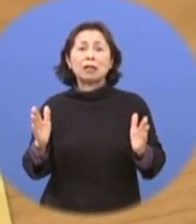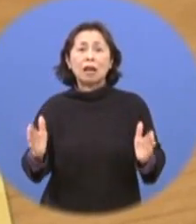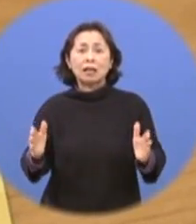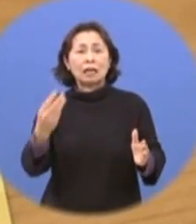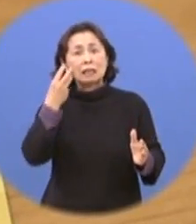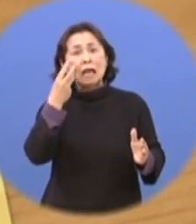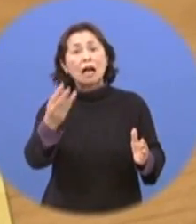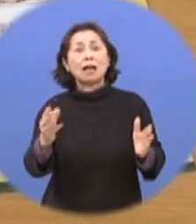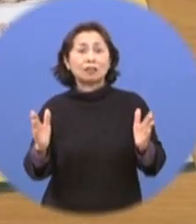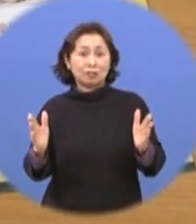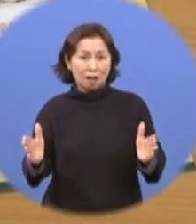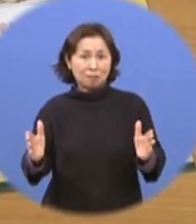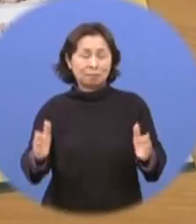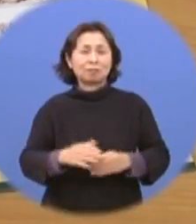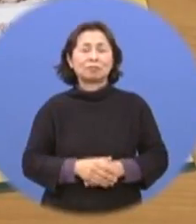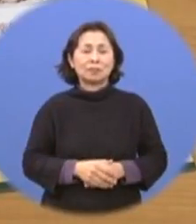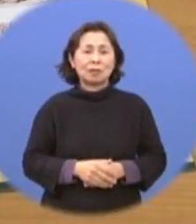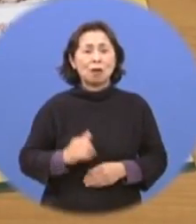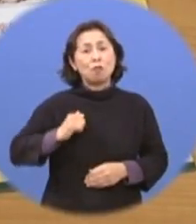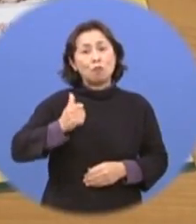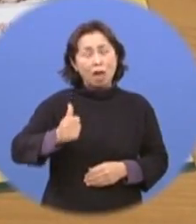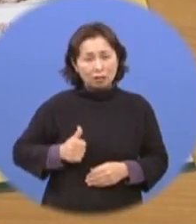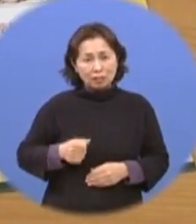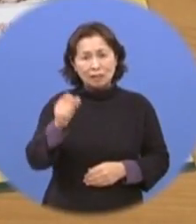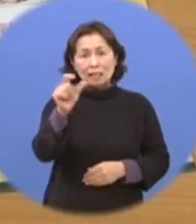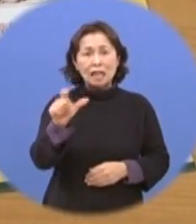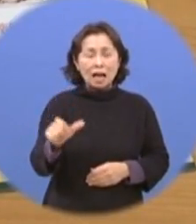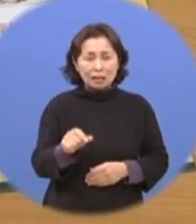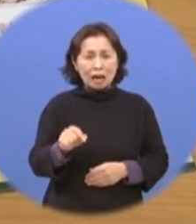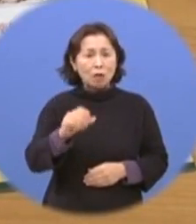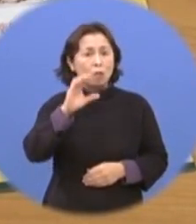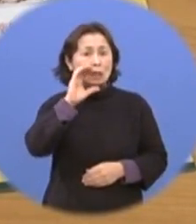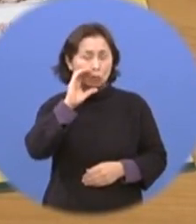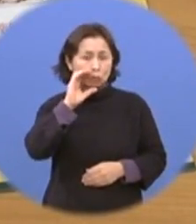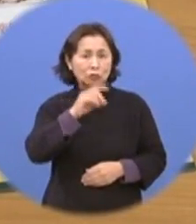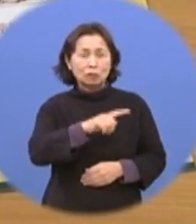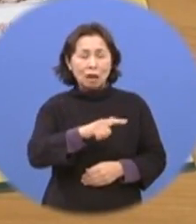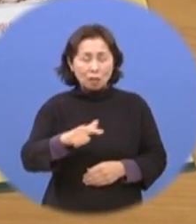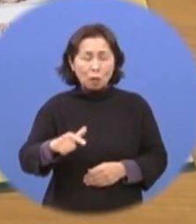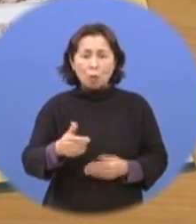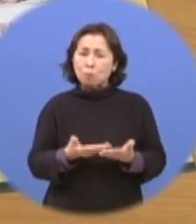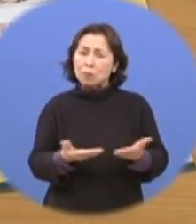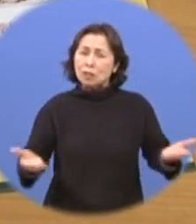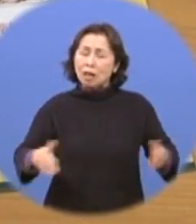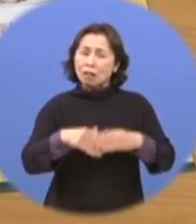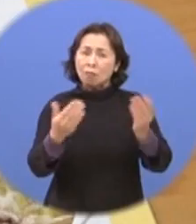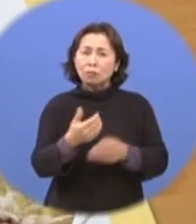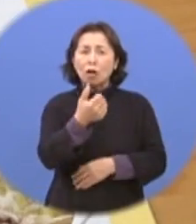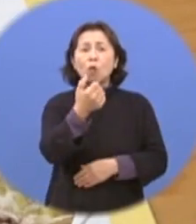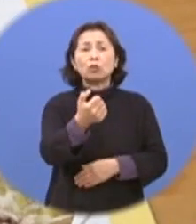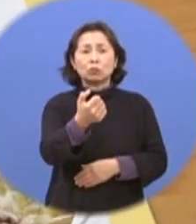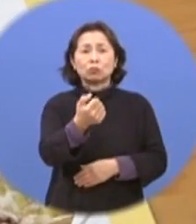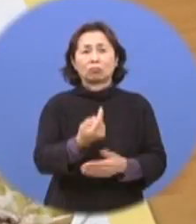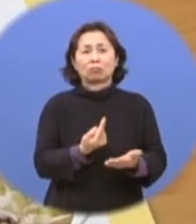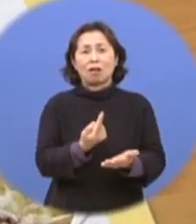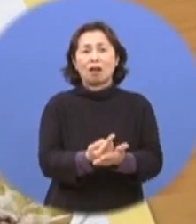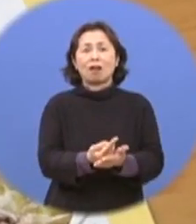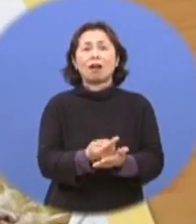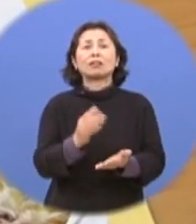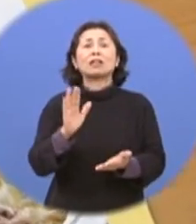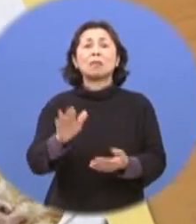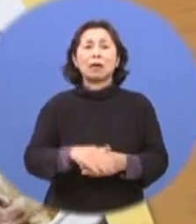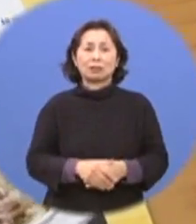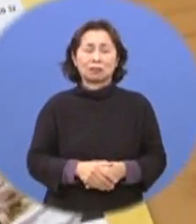間ということでフレンチイタリア和食いろいろな軒かのお店50店舗が参加してくれておりますこの子米